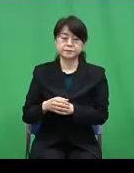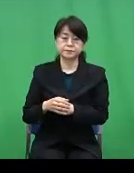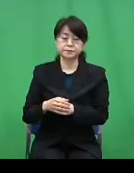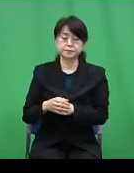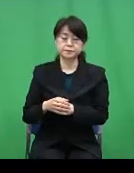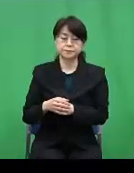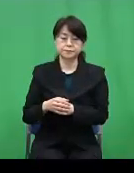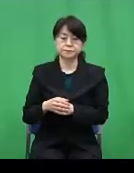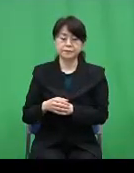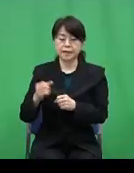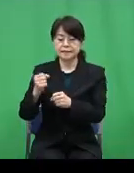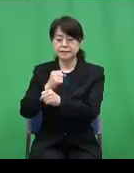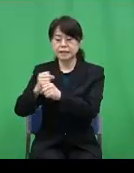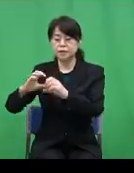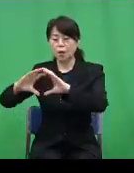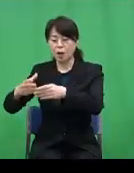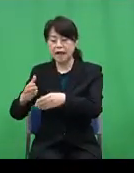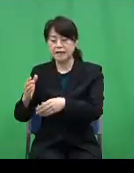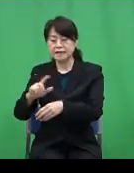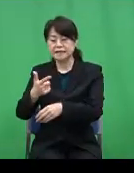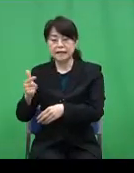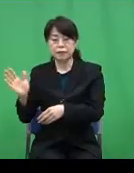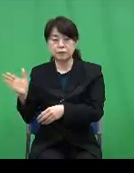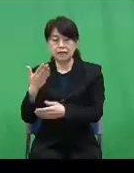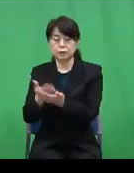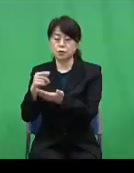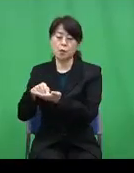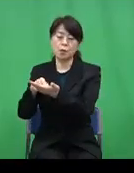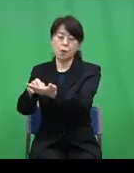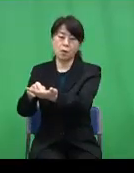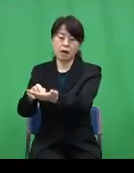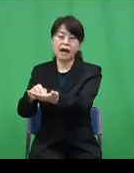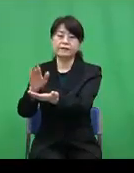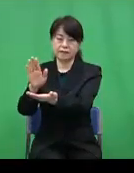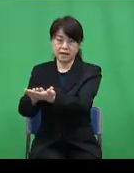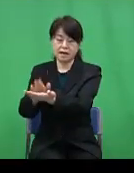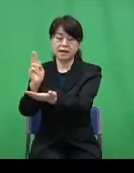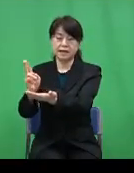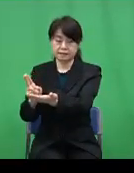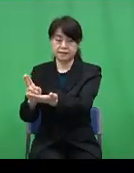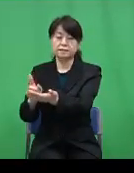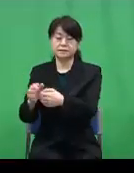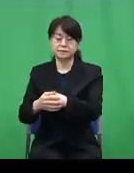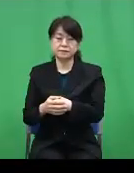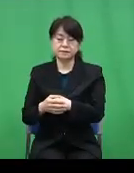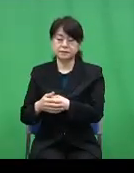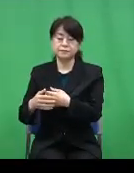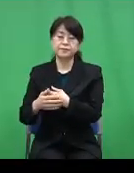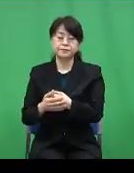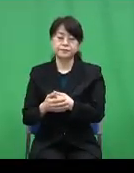まあ、産業界等のご要望があったんだと思いますが、設けられる。まあ、そのことについてはですね、ま